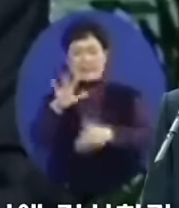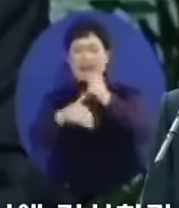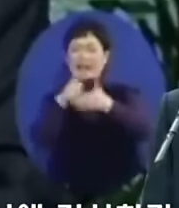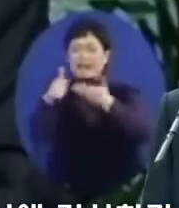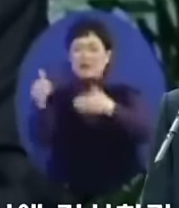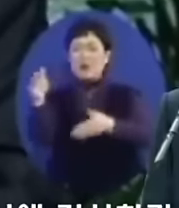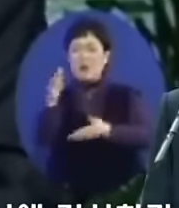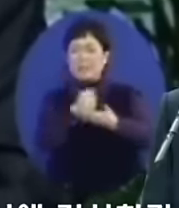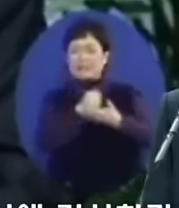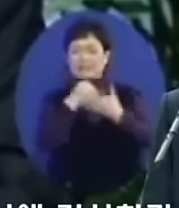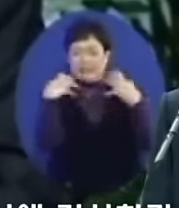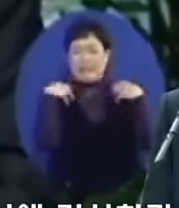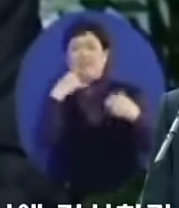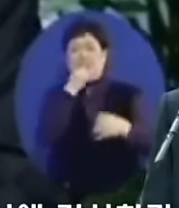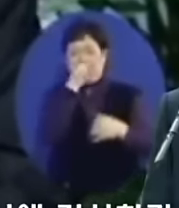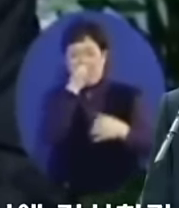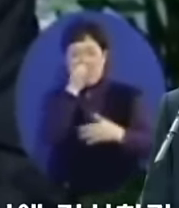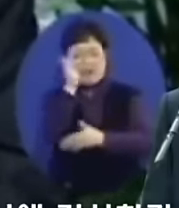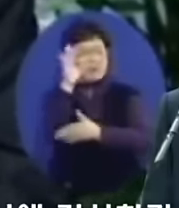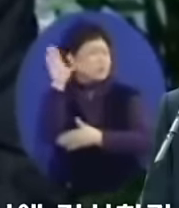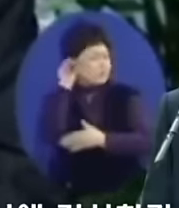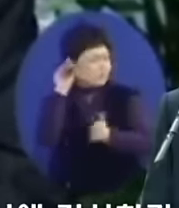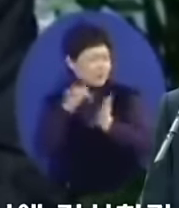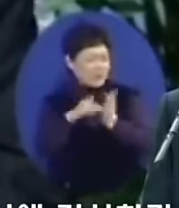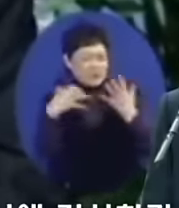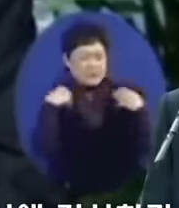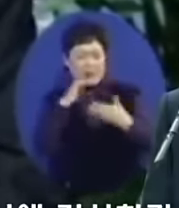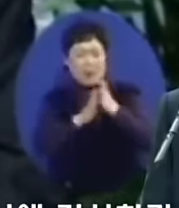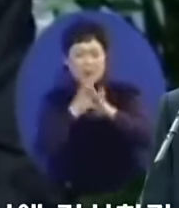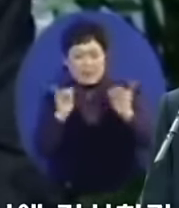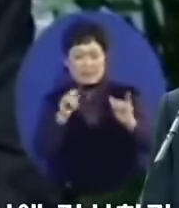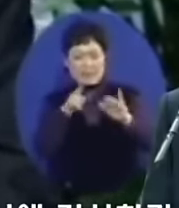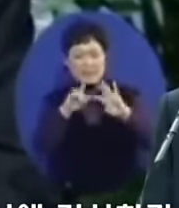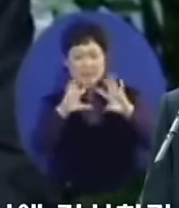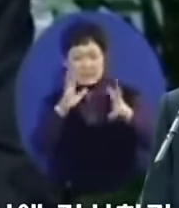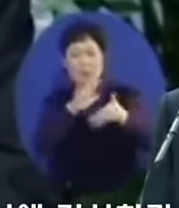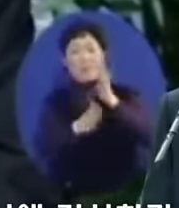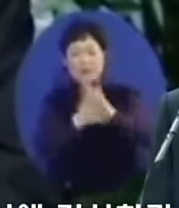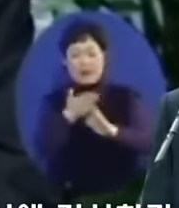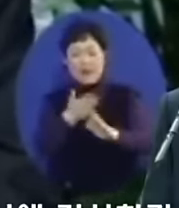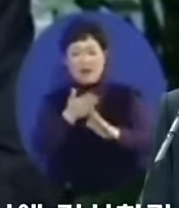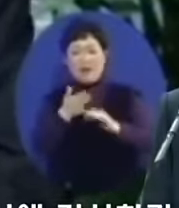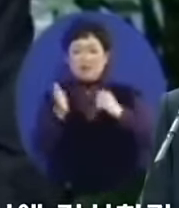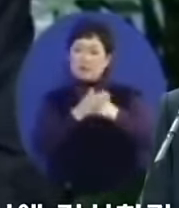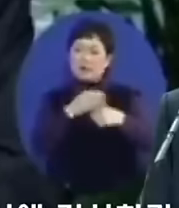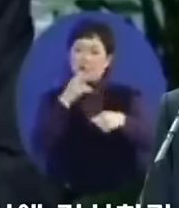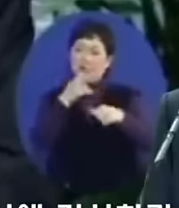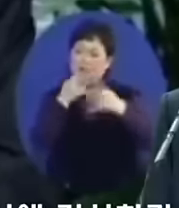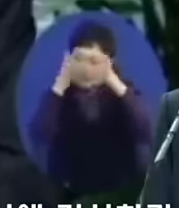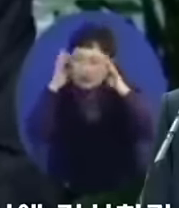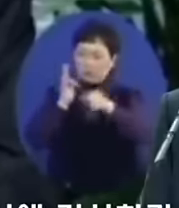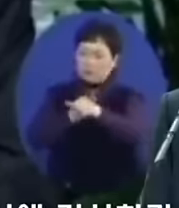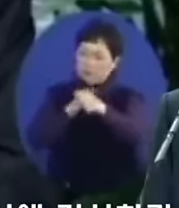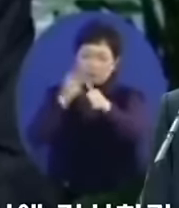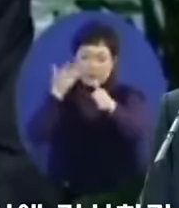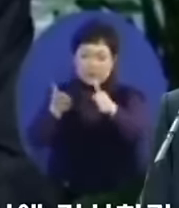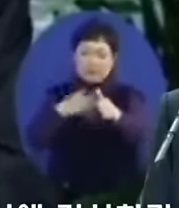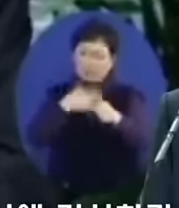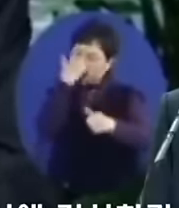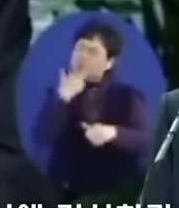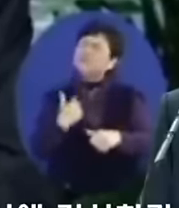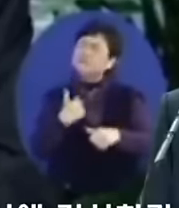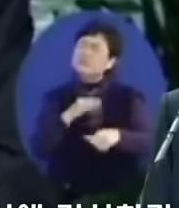하나님께로부터 받은 사명이 있다고 말했었습니다. 사명 없는 사람은 이 세상에 없다. 그래서 그는 교수에게 들어가서 물었습니다. 나같이 눈도